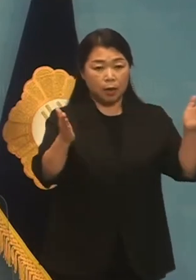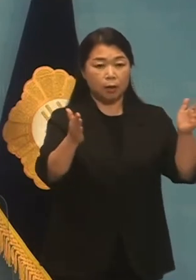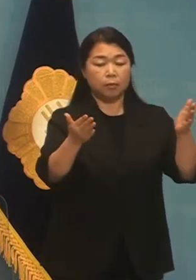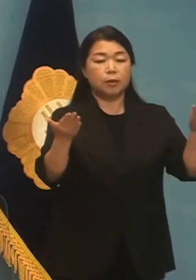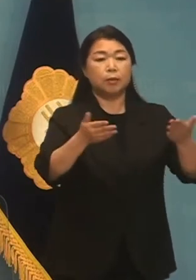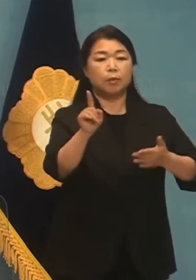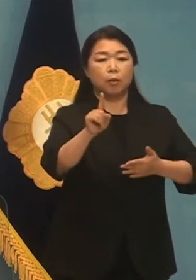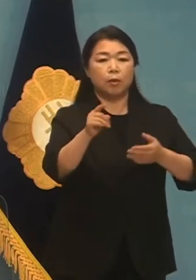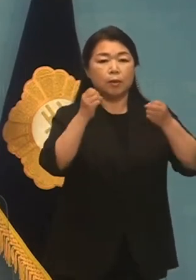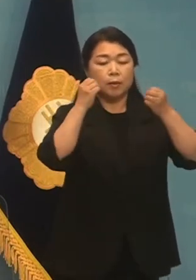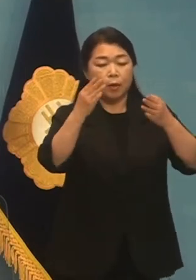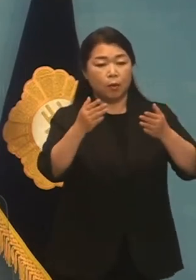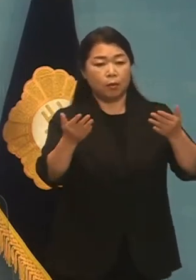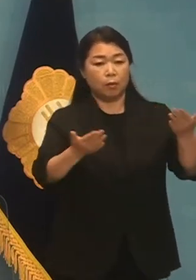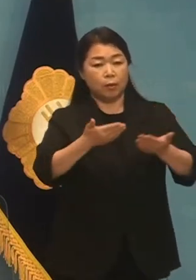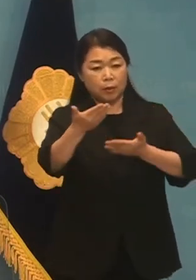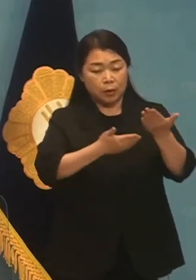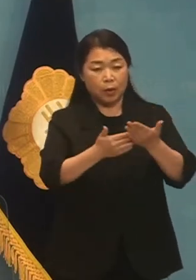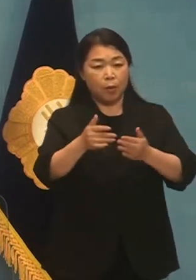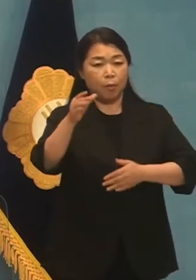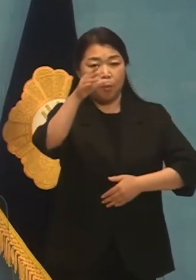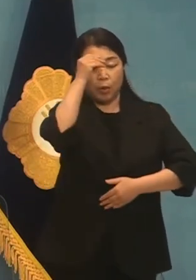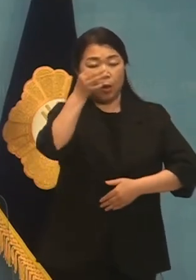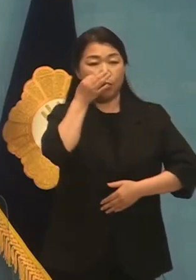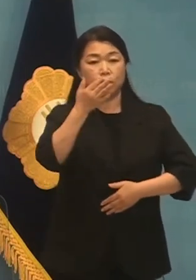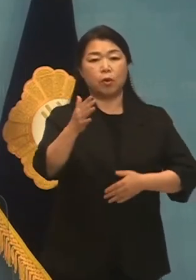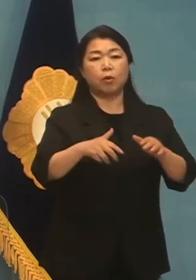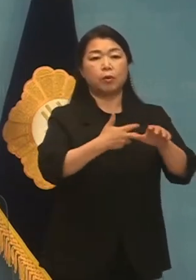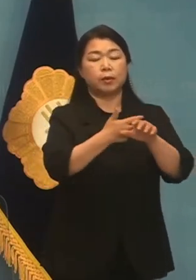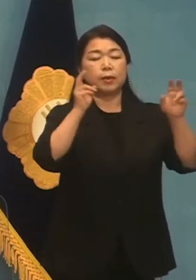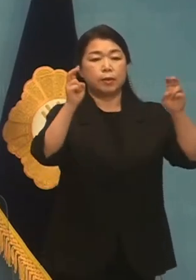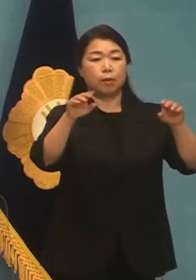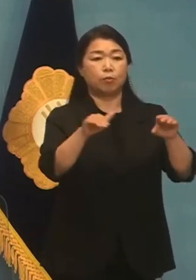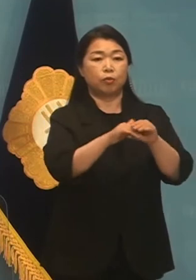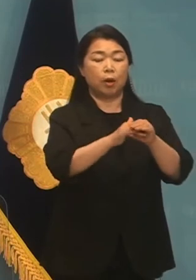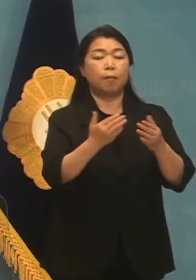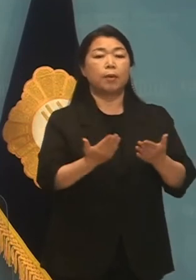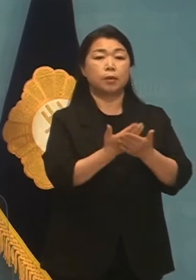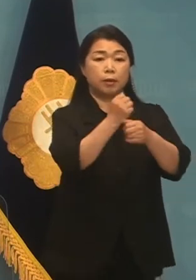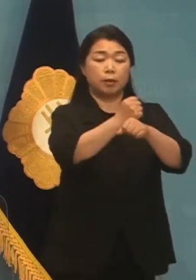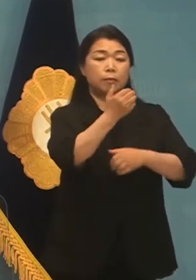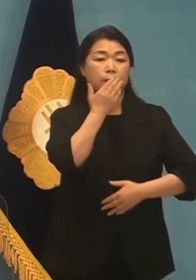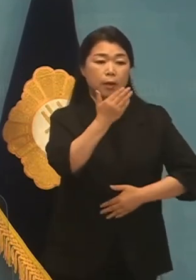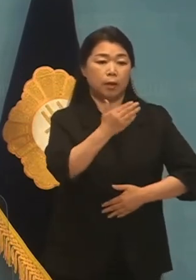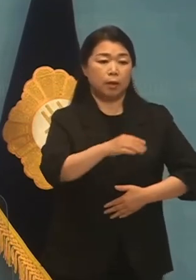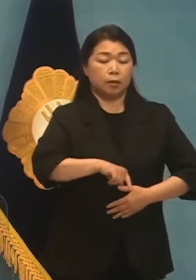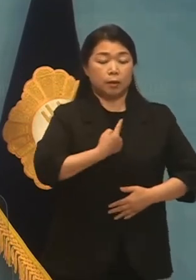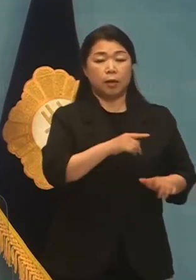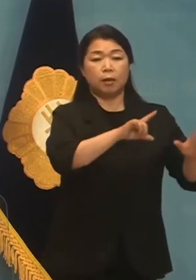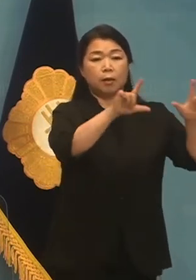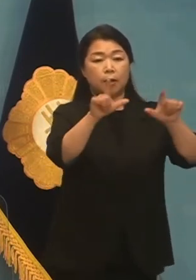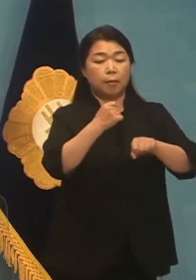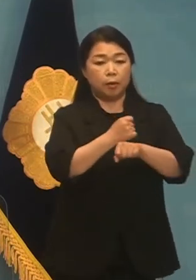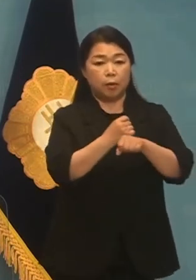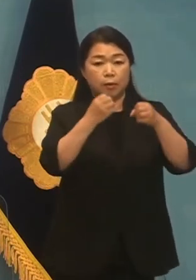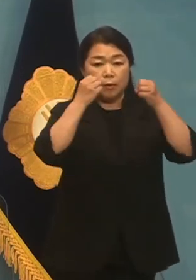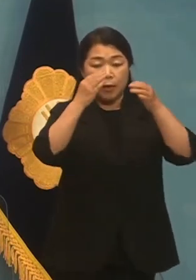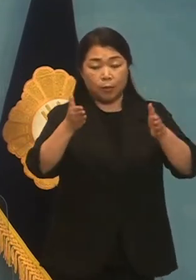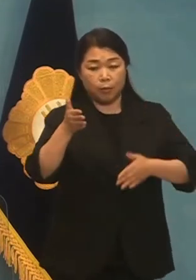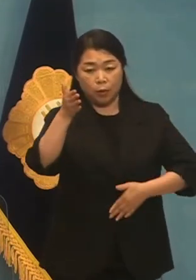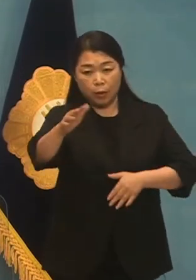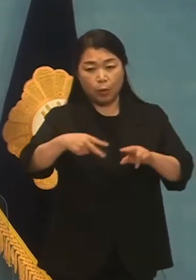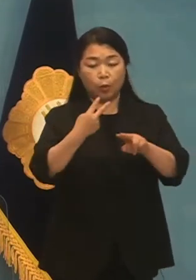비즈니스 모델을 발굴하고 혁신적인 기업 문화를 형성할 것으로 기대합니다. 자신의 삶을 개척하고 새로운 분야에